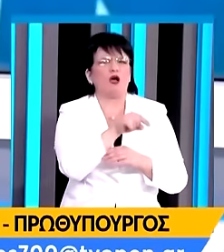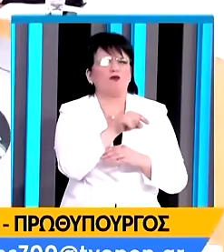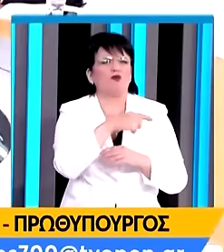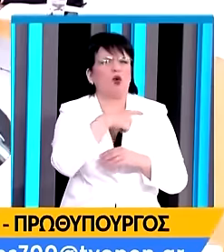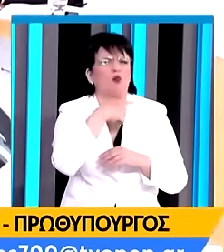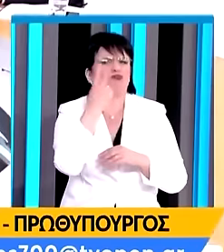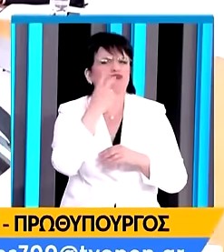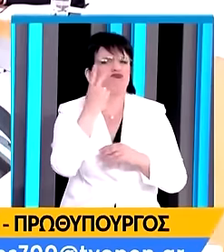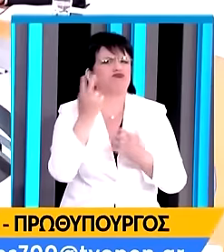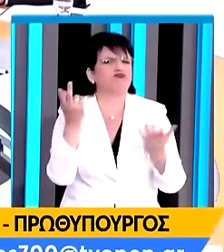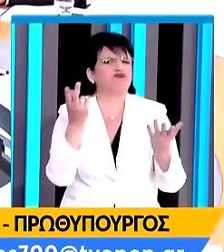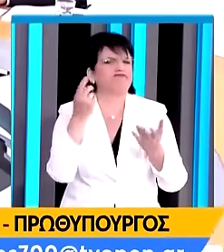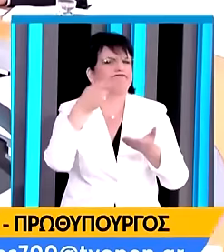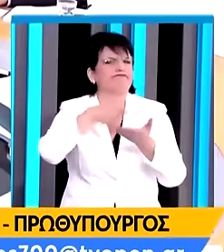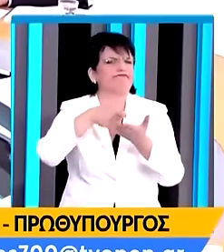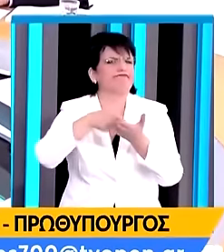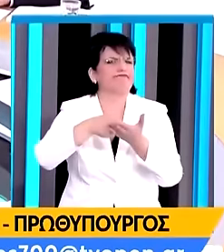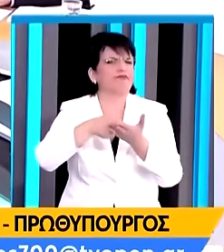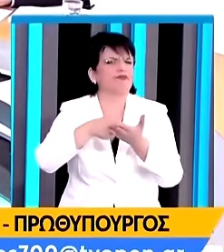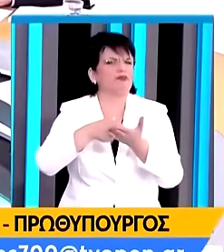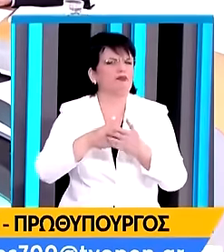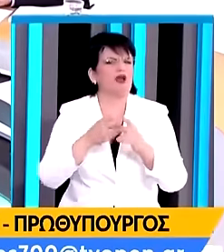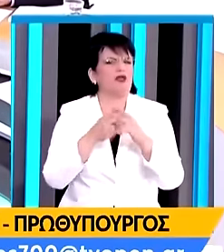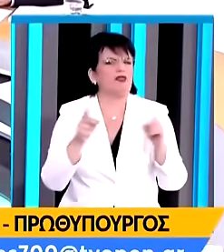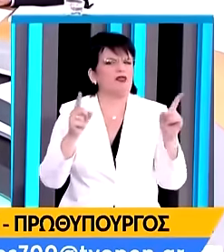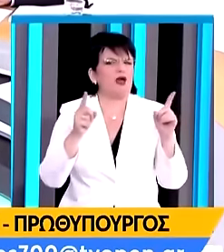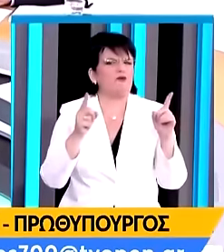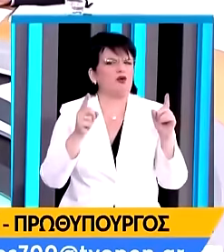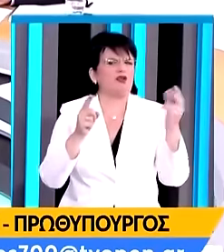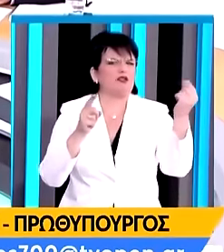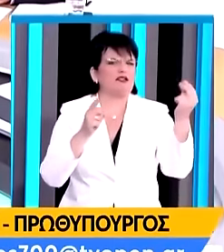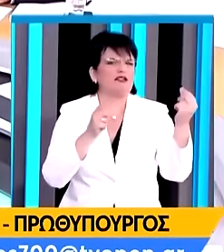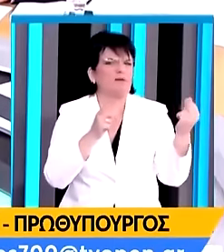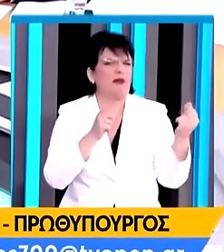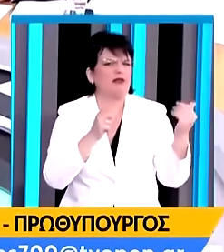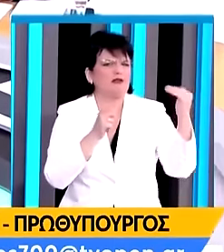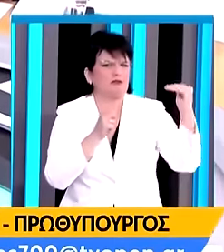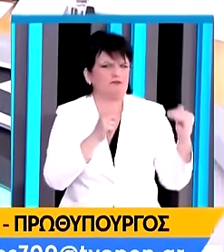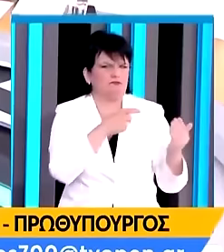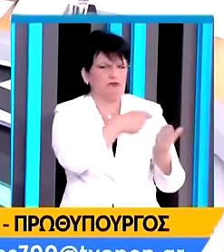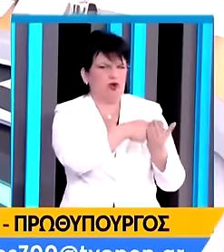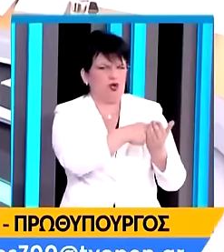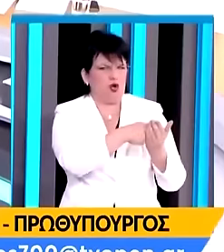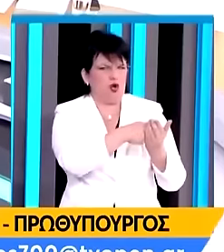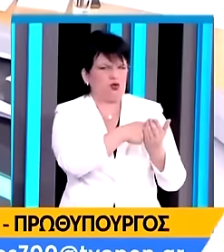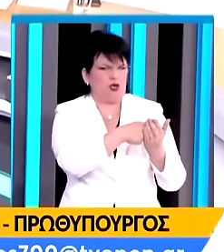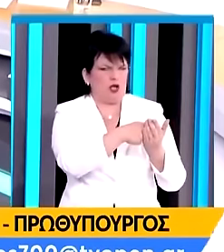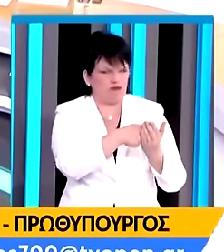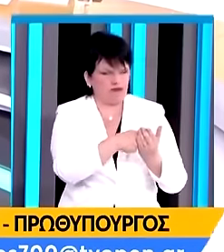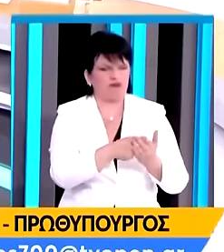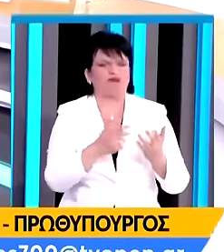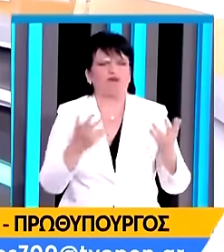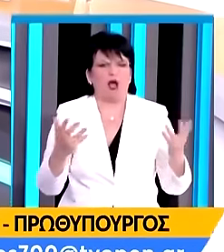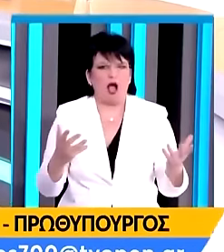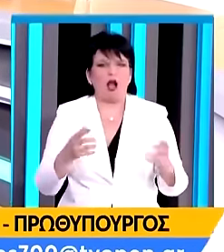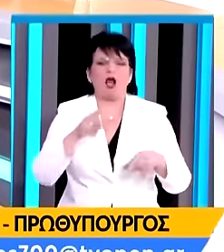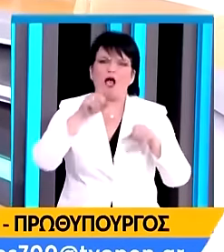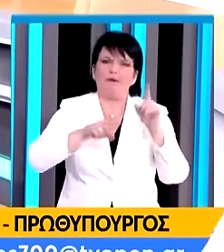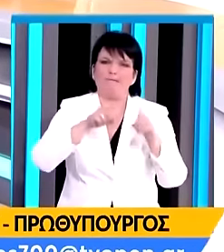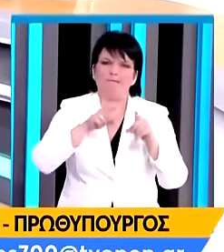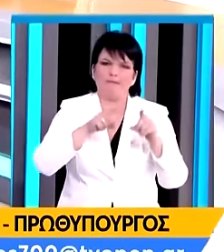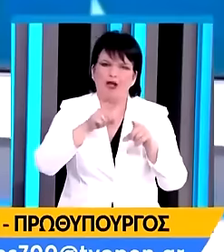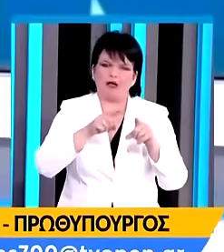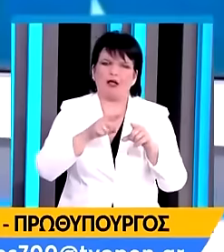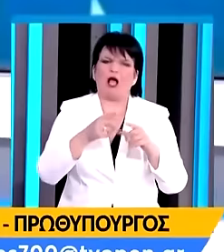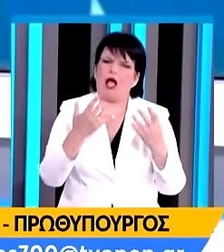τα προϊόντα τους, με αποτέλεσμα να έχουμε διαφορετικές τιμές του ιδίου προϊόντος, το δείξατε κι εσείς, όχι σε όλα τα προϊόντα, σε κάποια